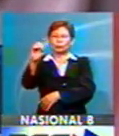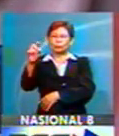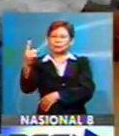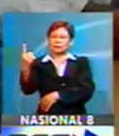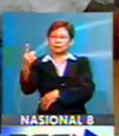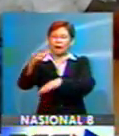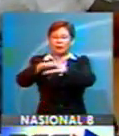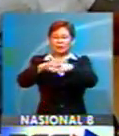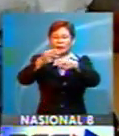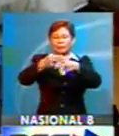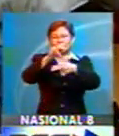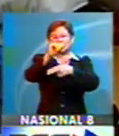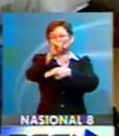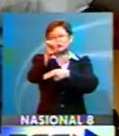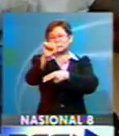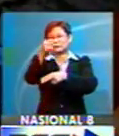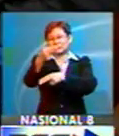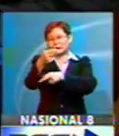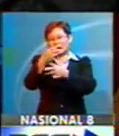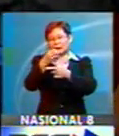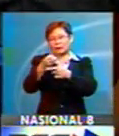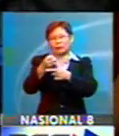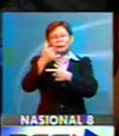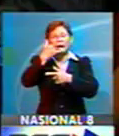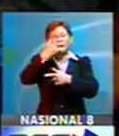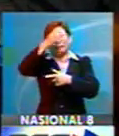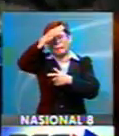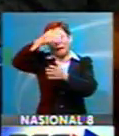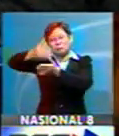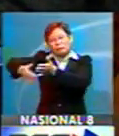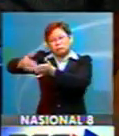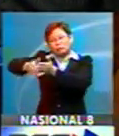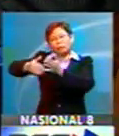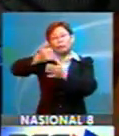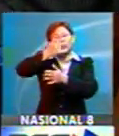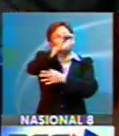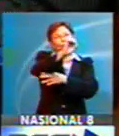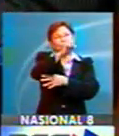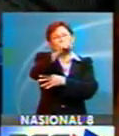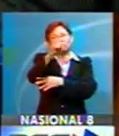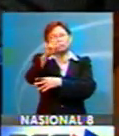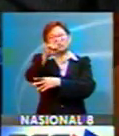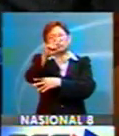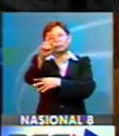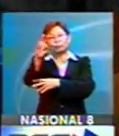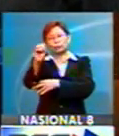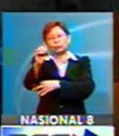03-1009-000-579-201 atas nama Izzah Badriah Bahadur atau menelefon bapa saudaranya di talian